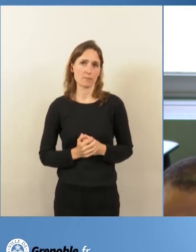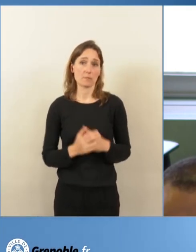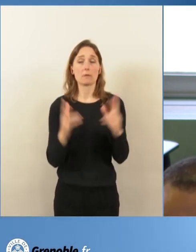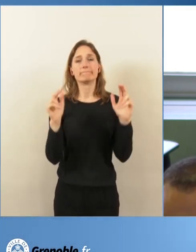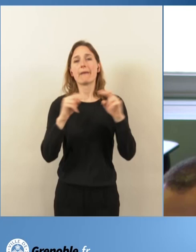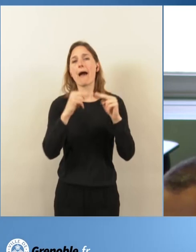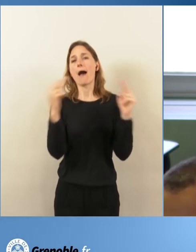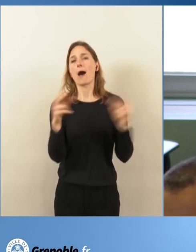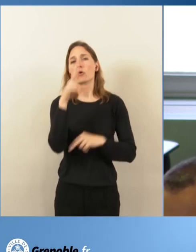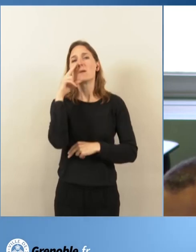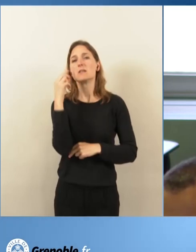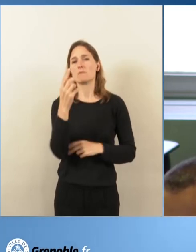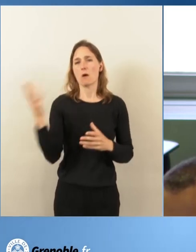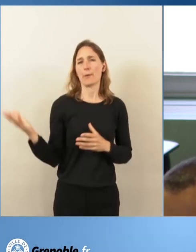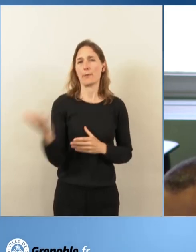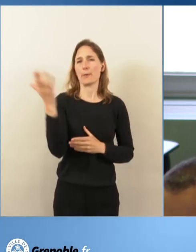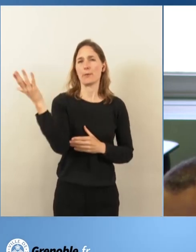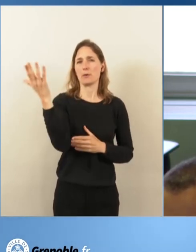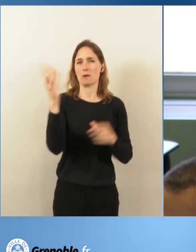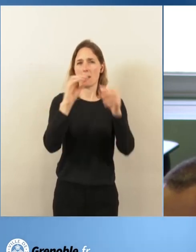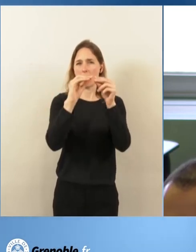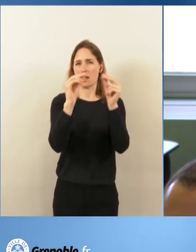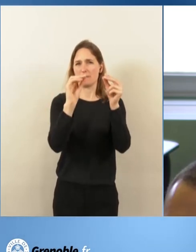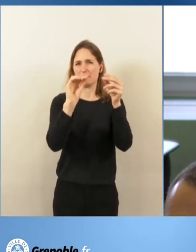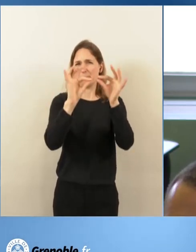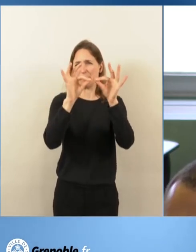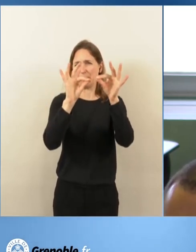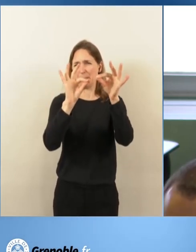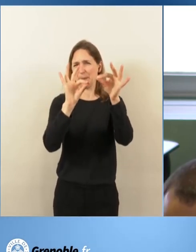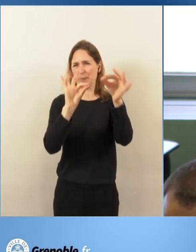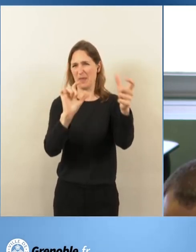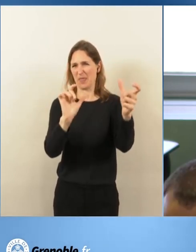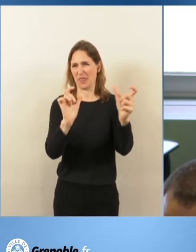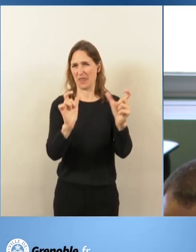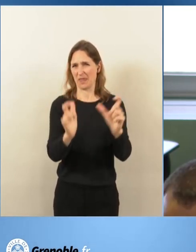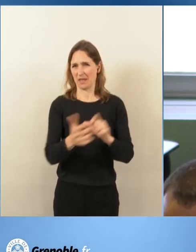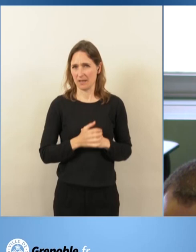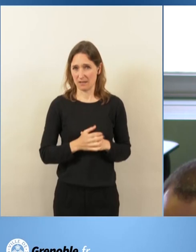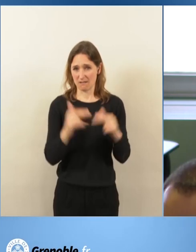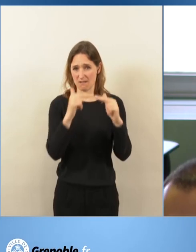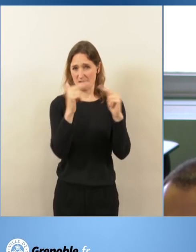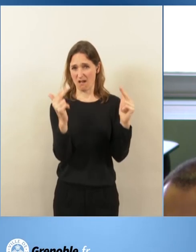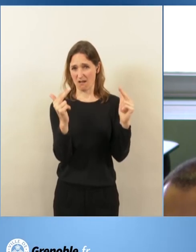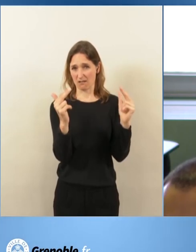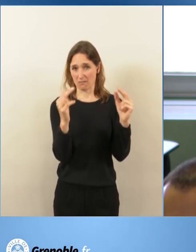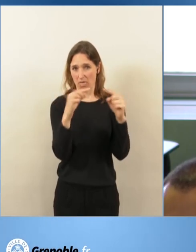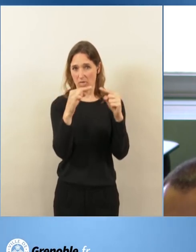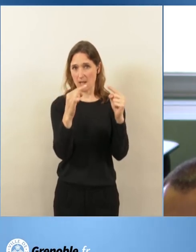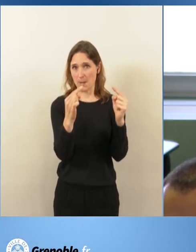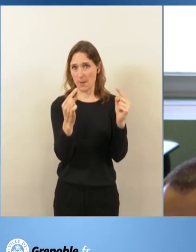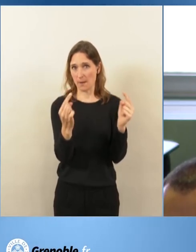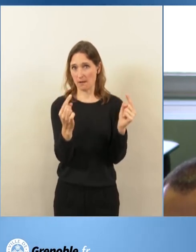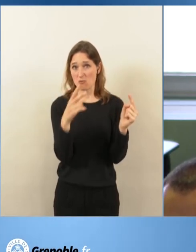que vous chérissiez tant se fendille s'effrite se disloque dark il devient brun et